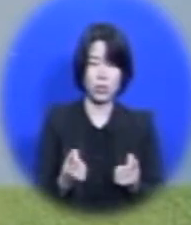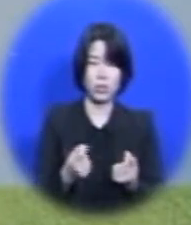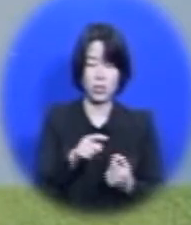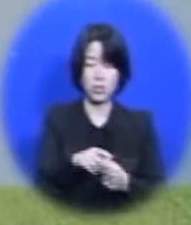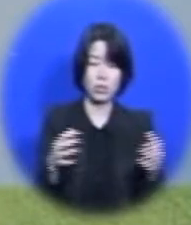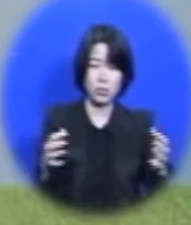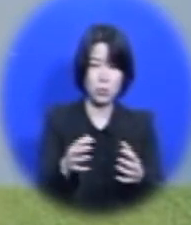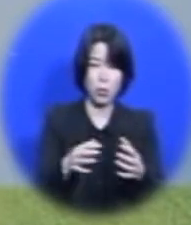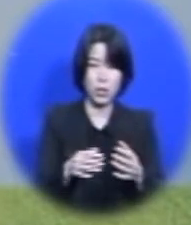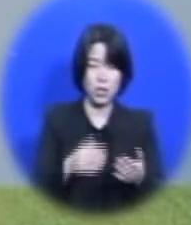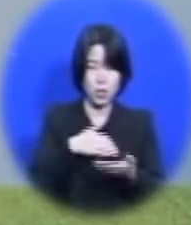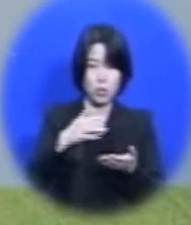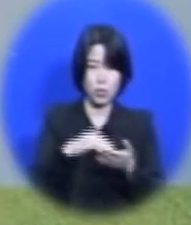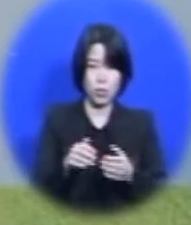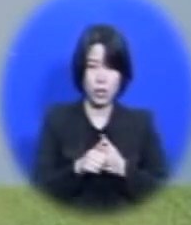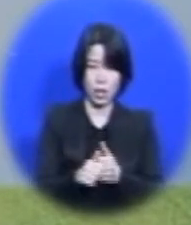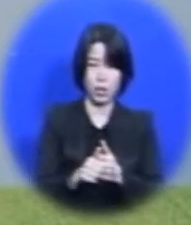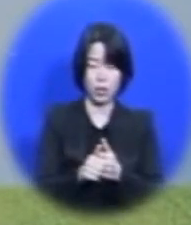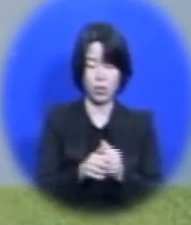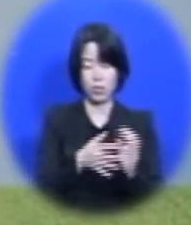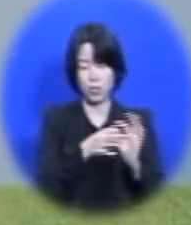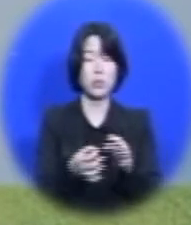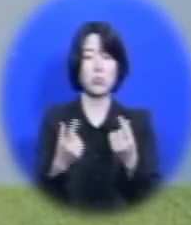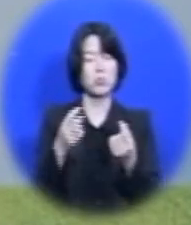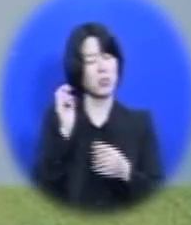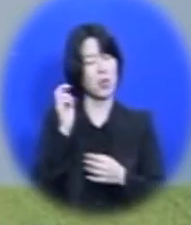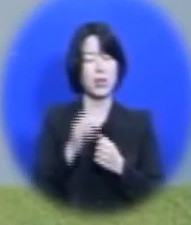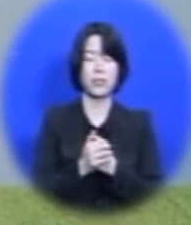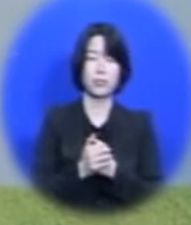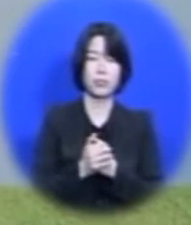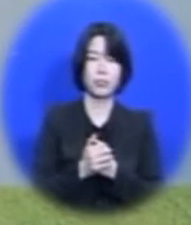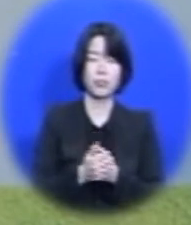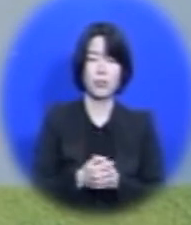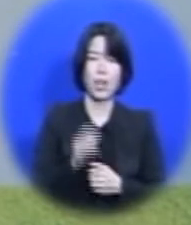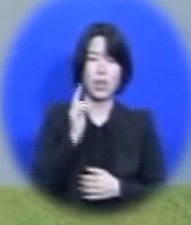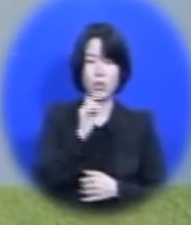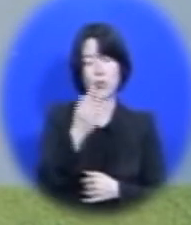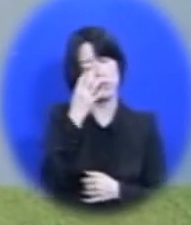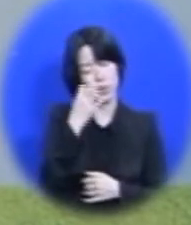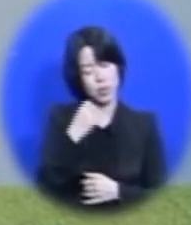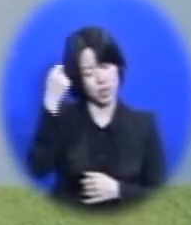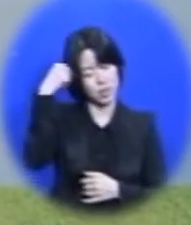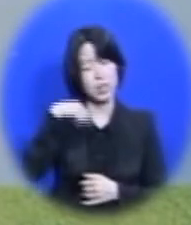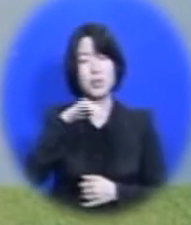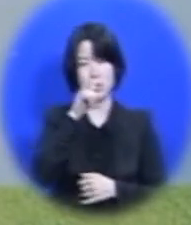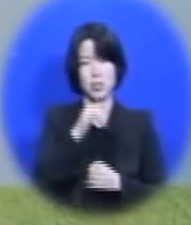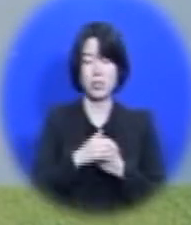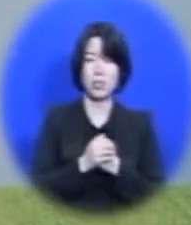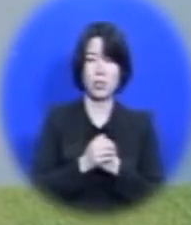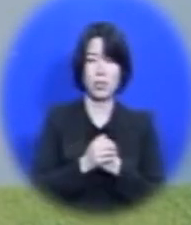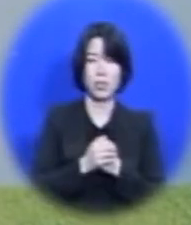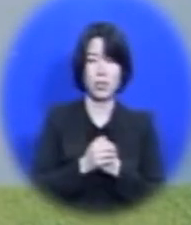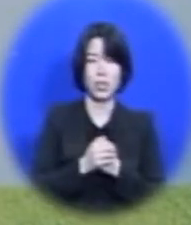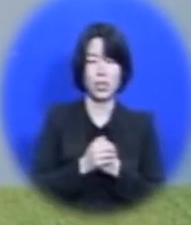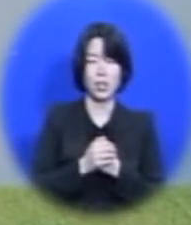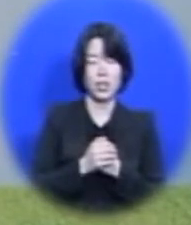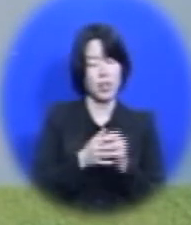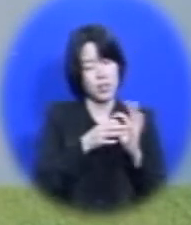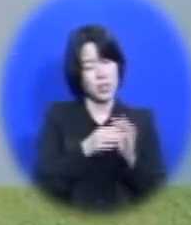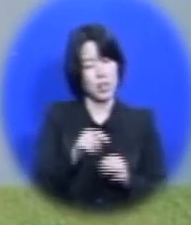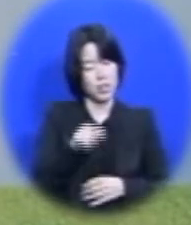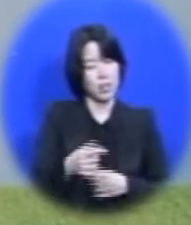인원에 따라 새벽 기도를 지금도 드리고 있었을 겁니다. 너무 초라한 느낌이 들었던 새벽 기도. 계속